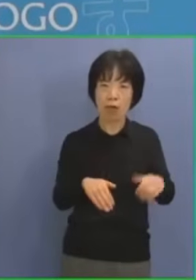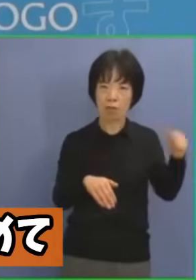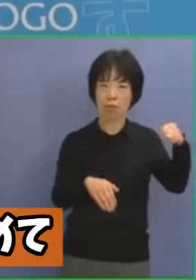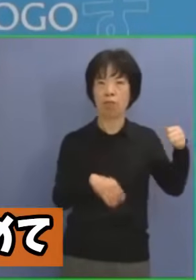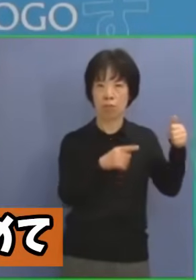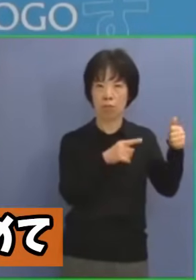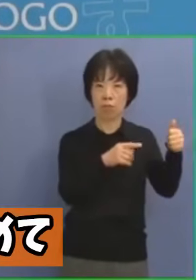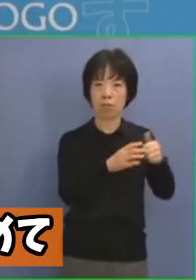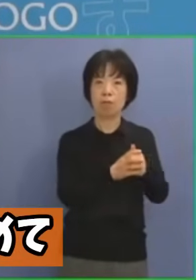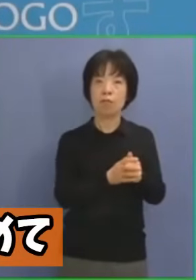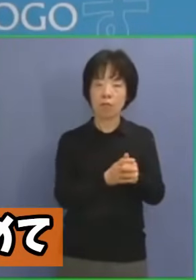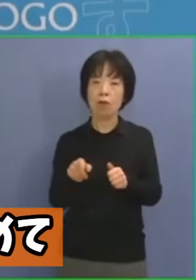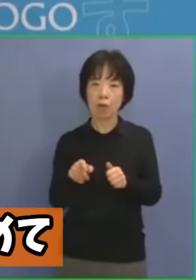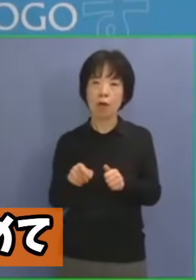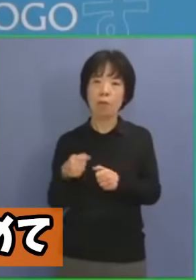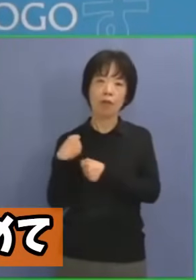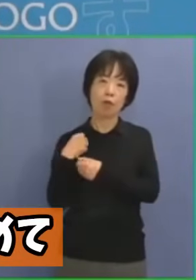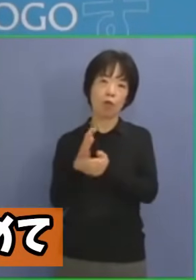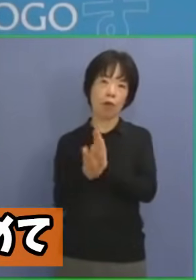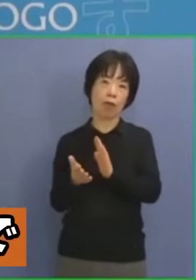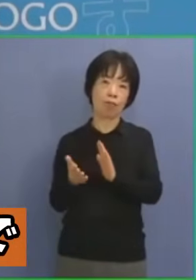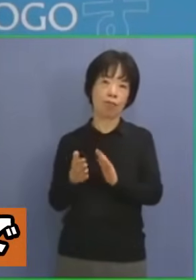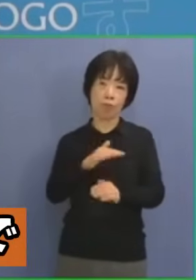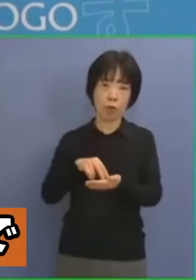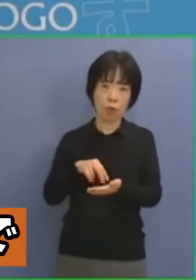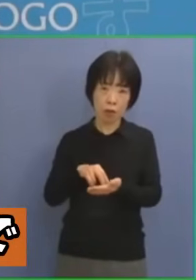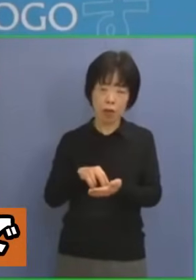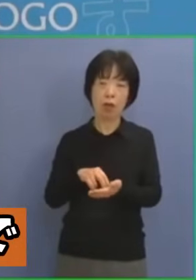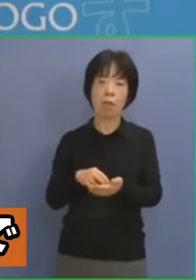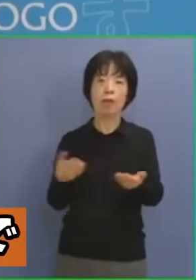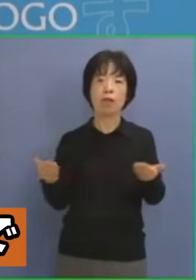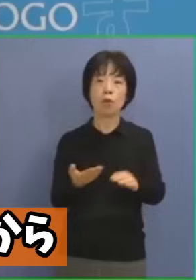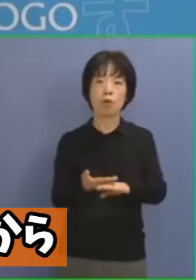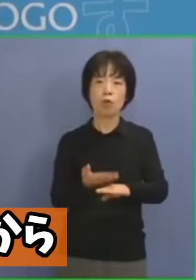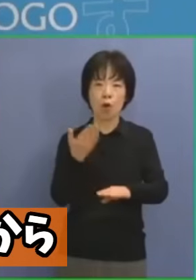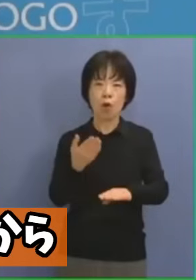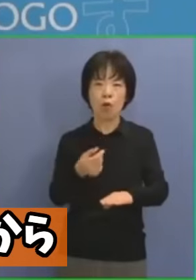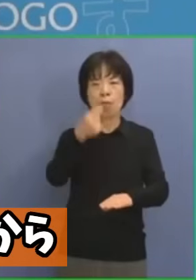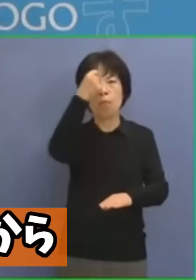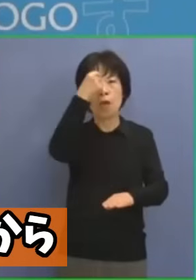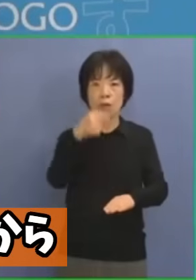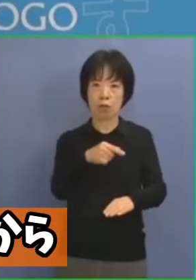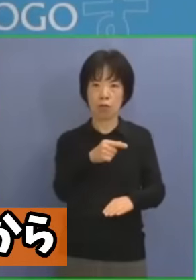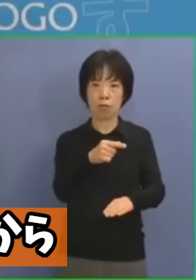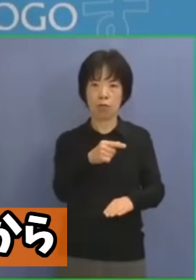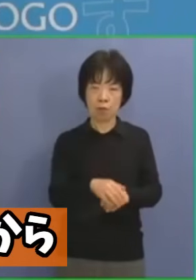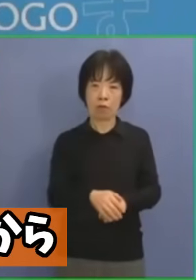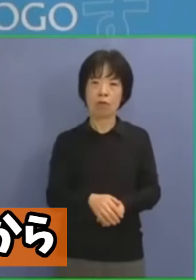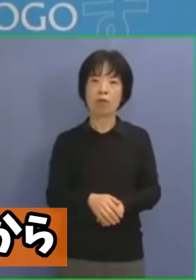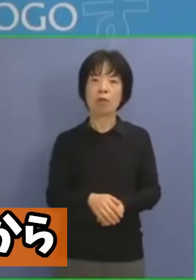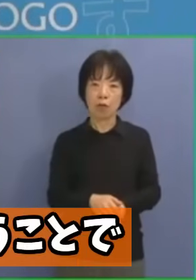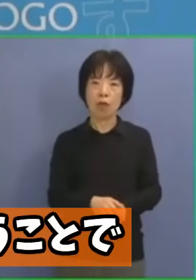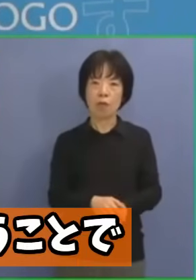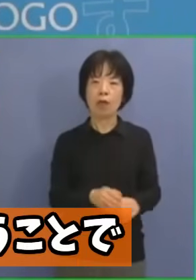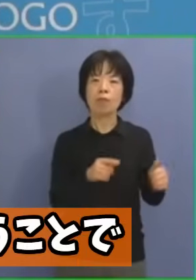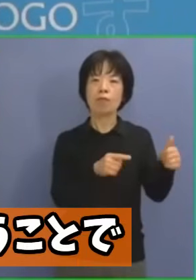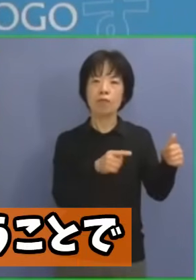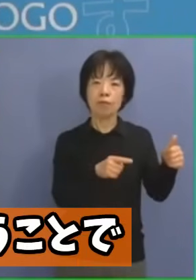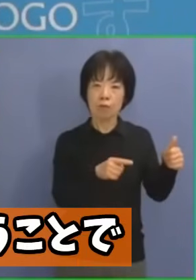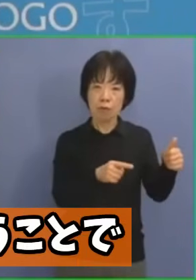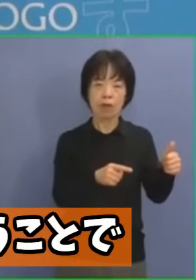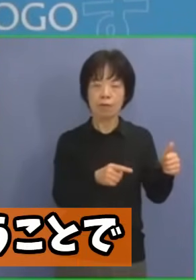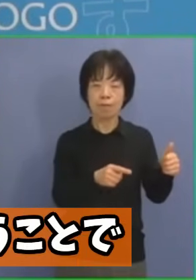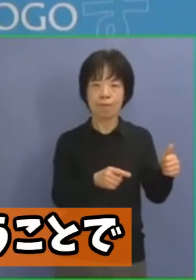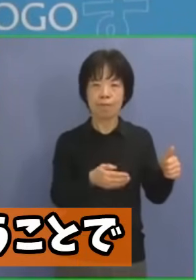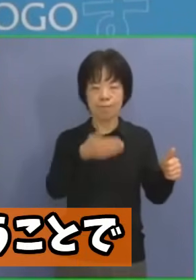はりそういった大きな業務上も含めてダメージを及ぼしてますので、まあ、これはやっぱり綱紀粛正ですから、やっぱりここは看過